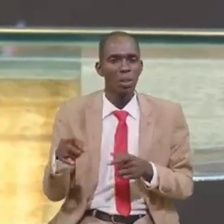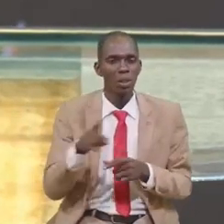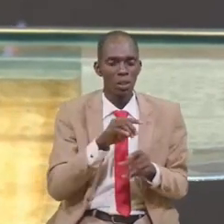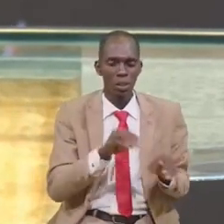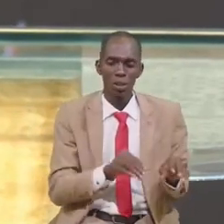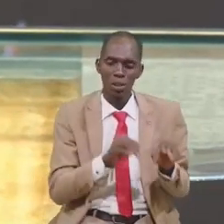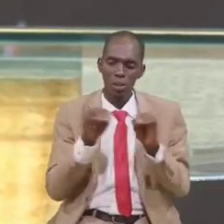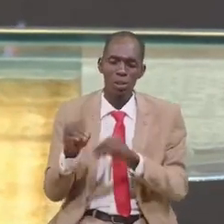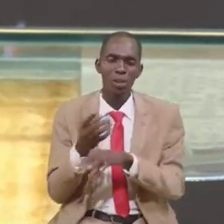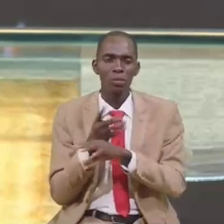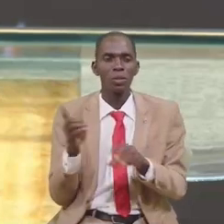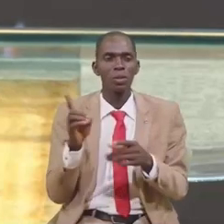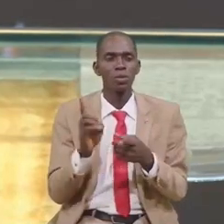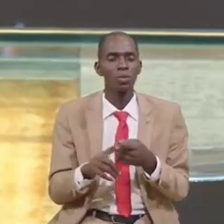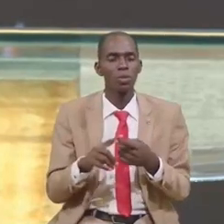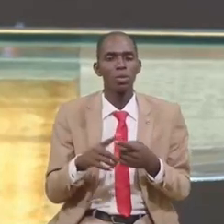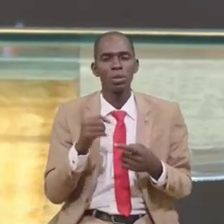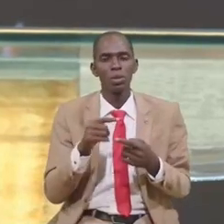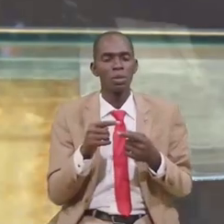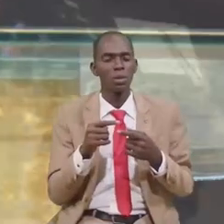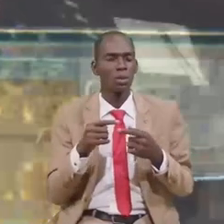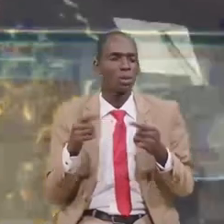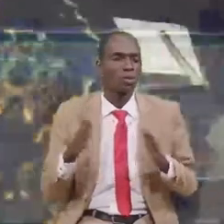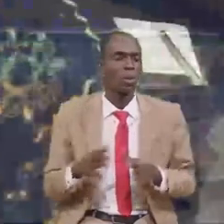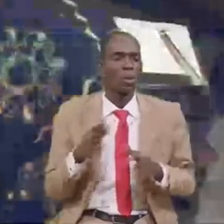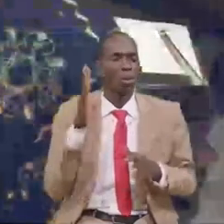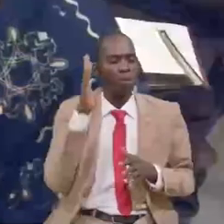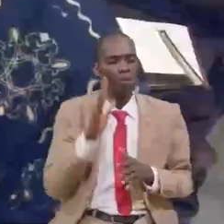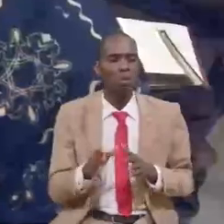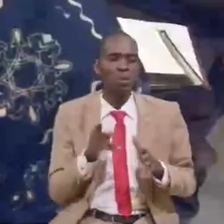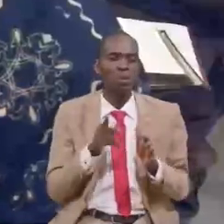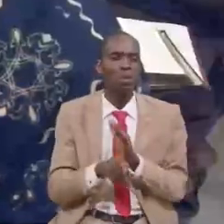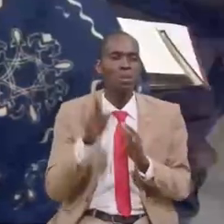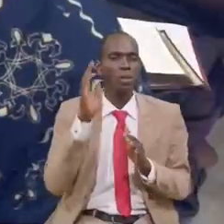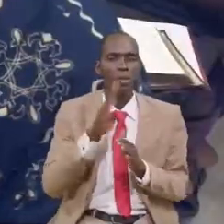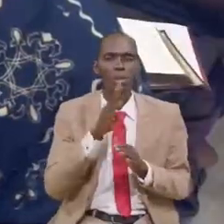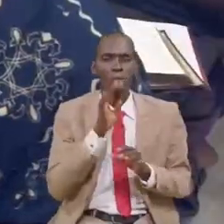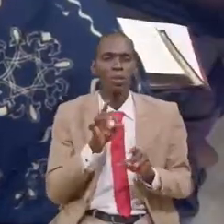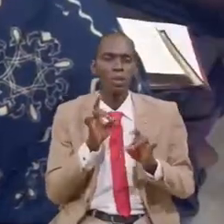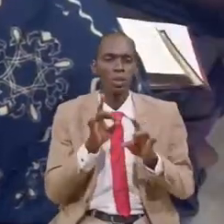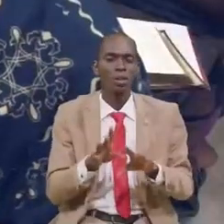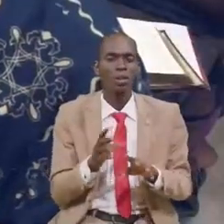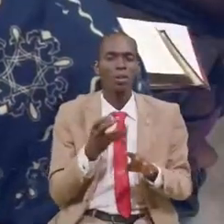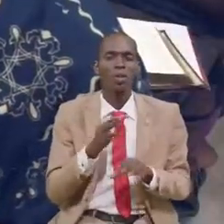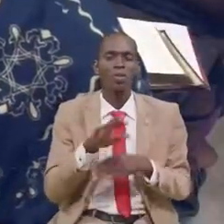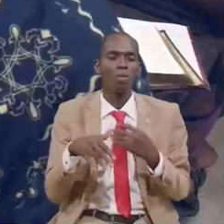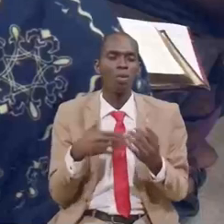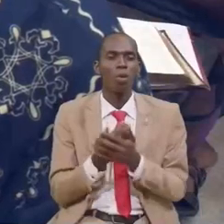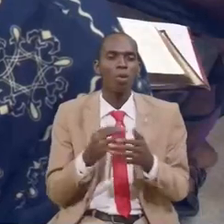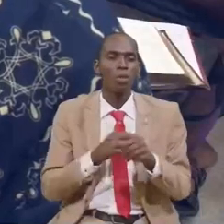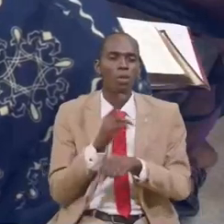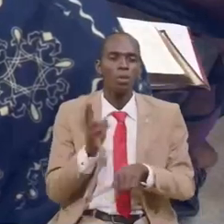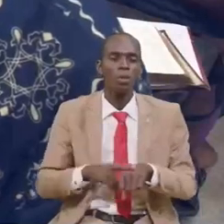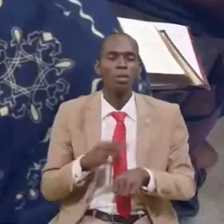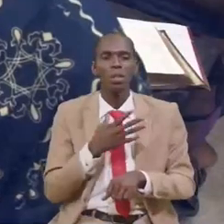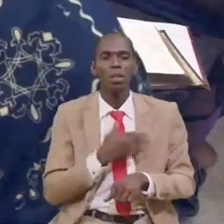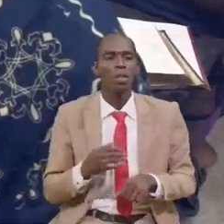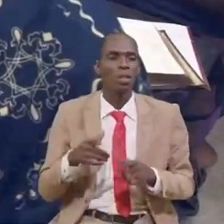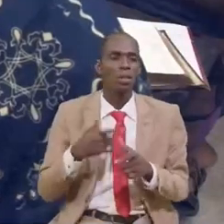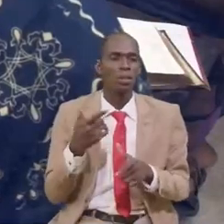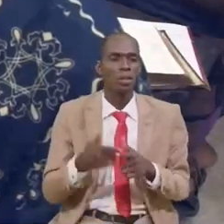vous fera mourir. Et vous serez haïs de toutes les nations à cause de mon nom. Alors